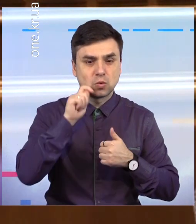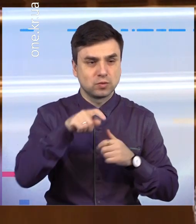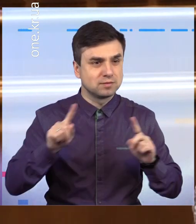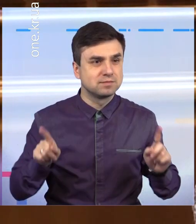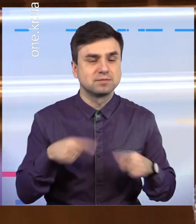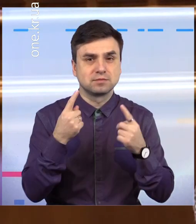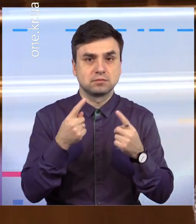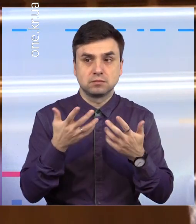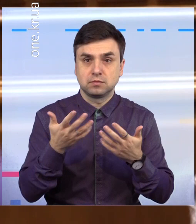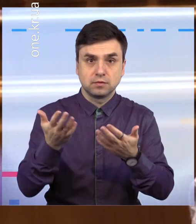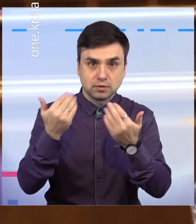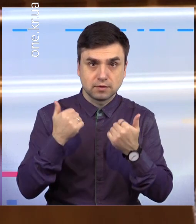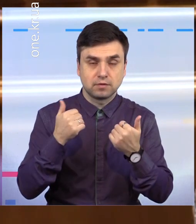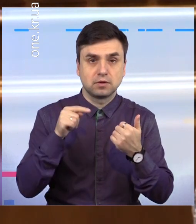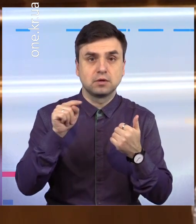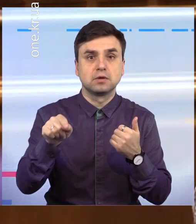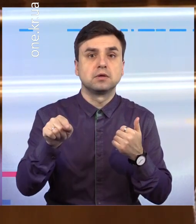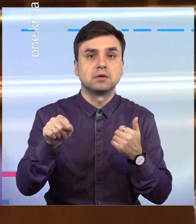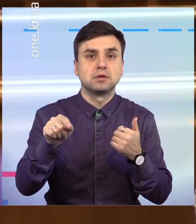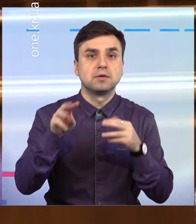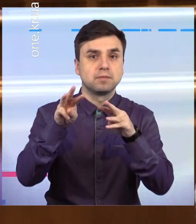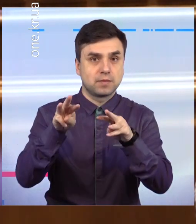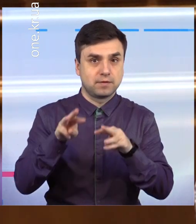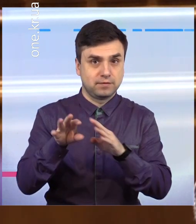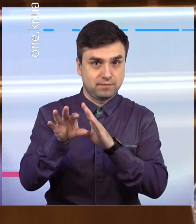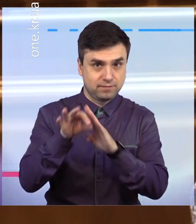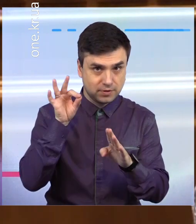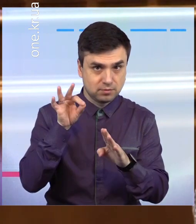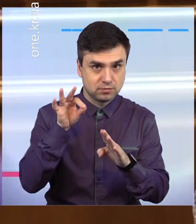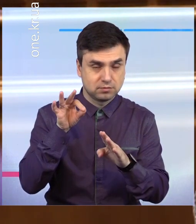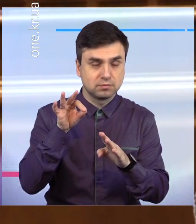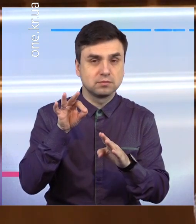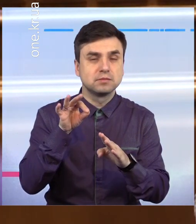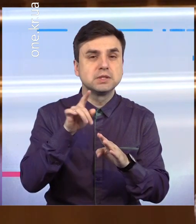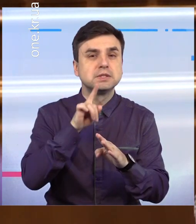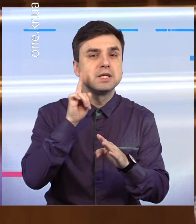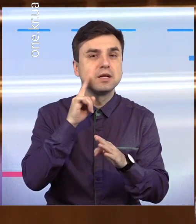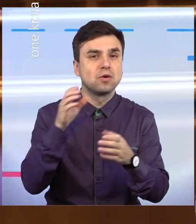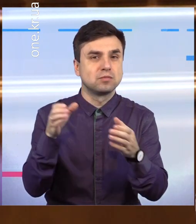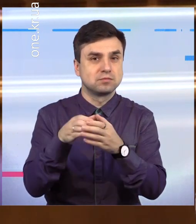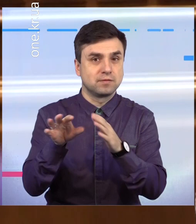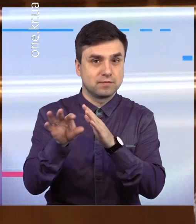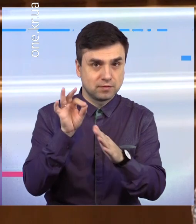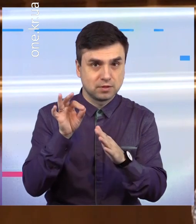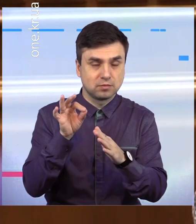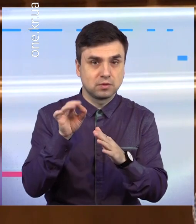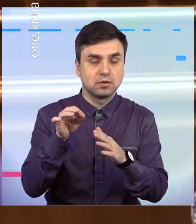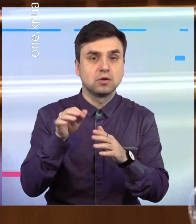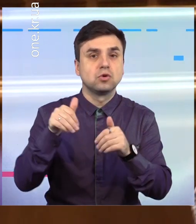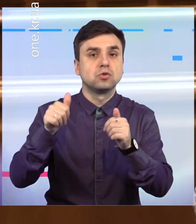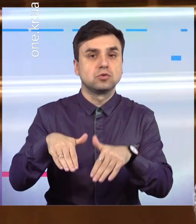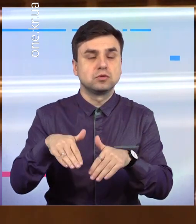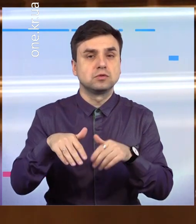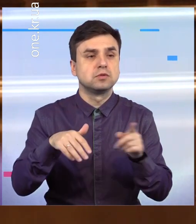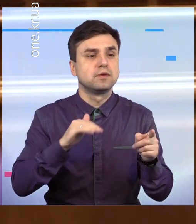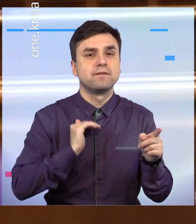давайте, вы проголосовали за правительство, которое подняли цены на тарифы на газ для ФОПов. Вынесем на